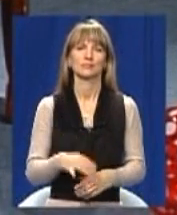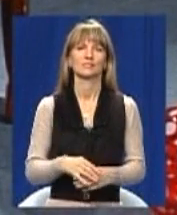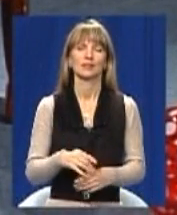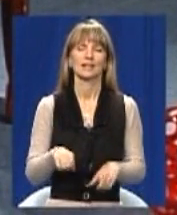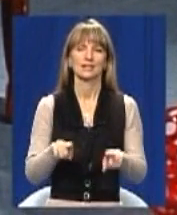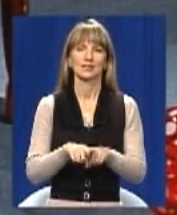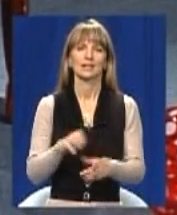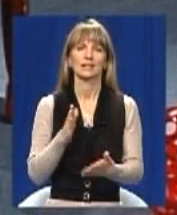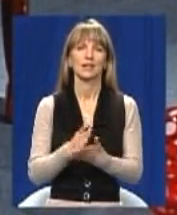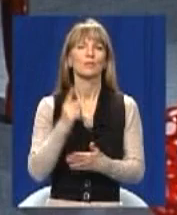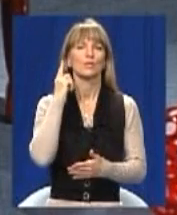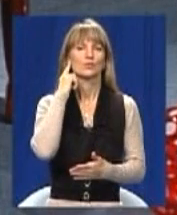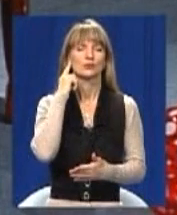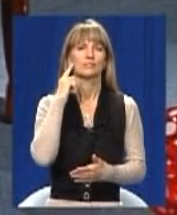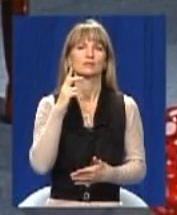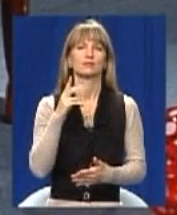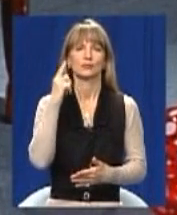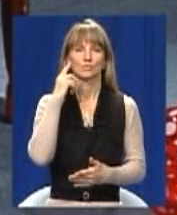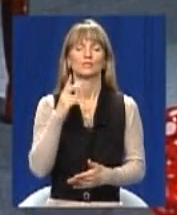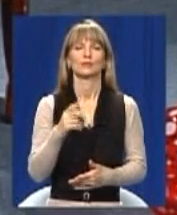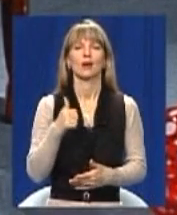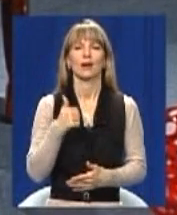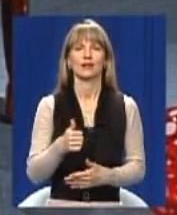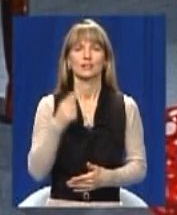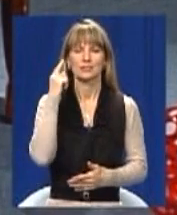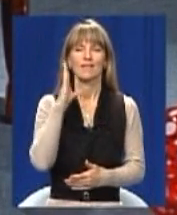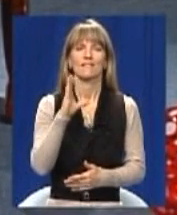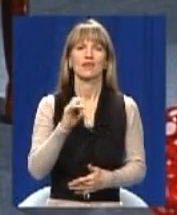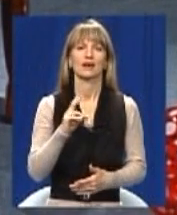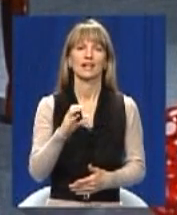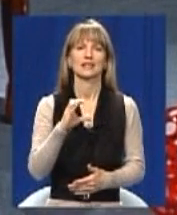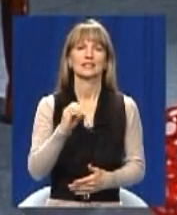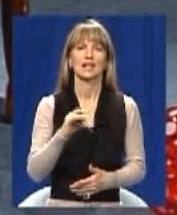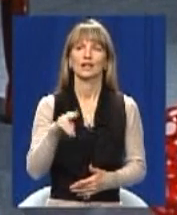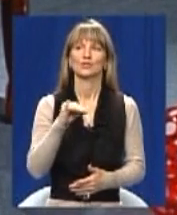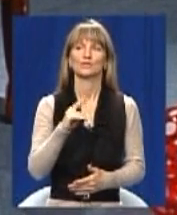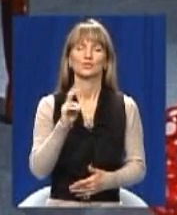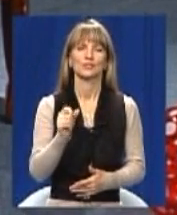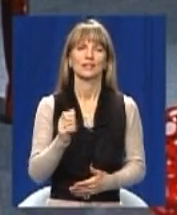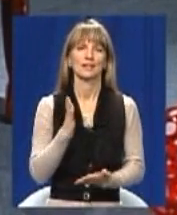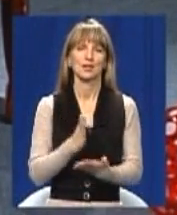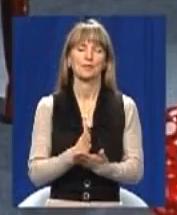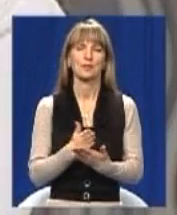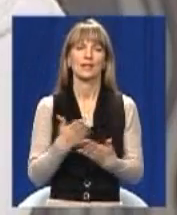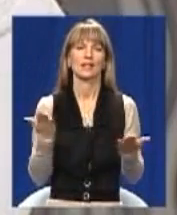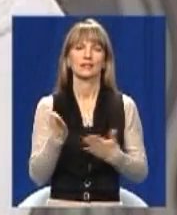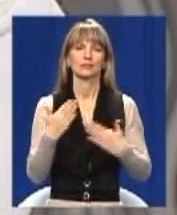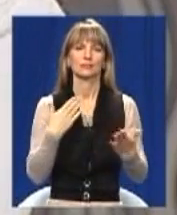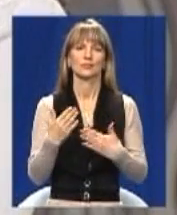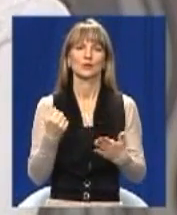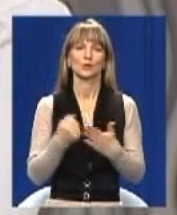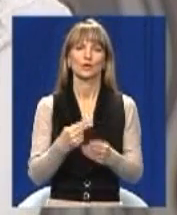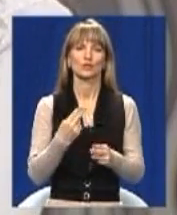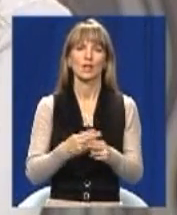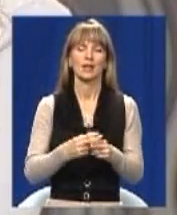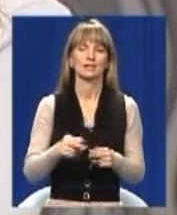зацікавленості. Я така почула цю відповідь, така думаю, прикольно. Навіть Верка Сердючка має якесь ставлення до